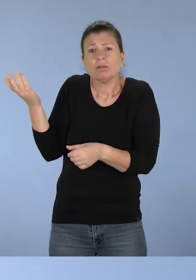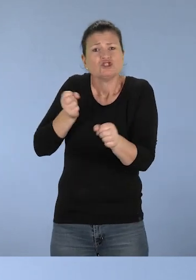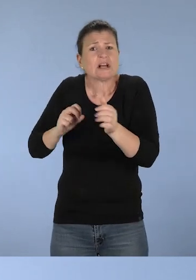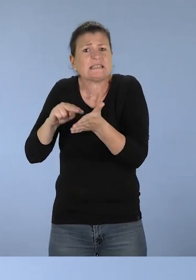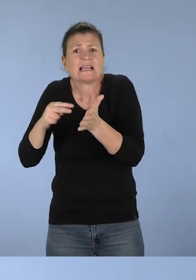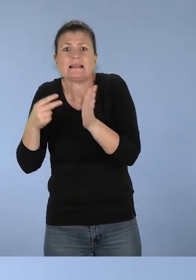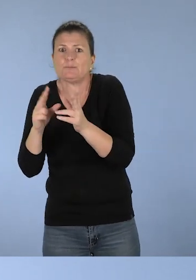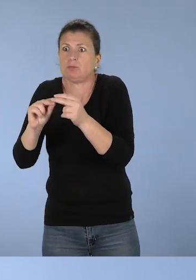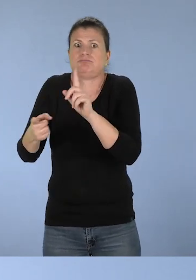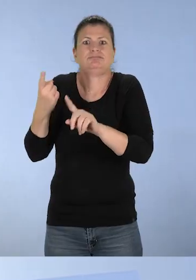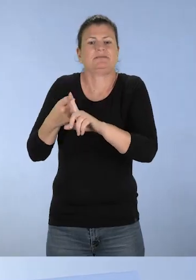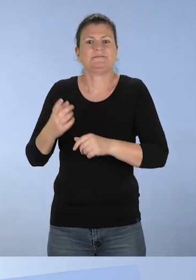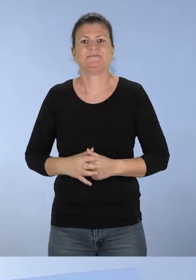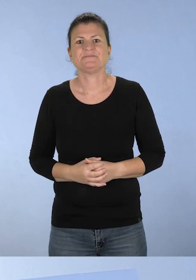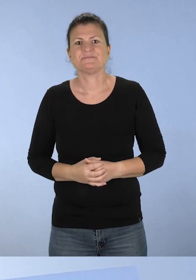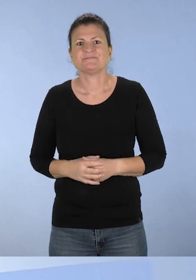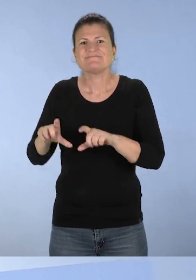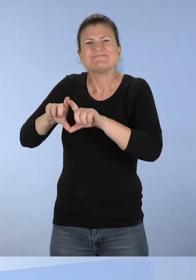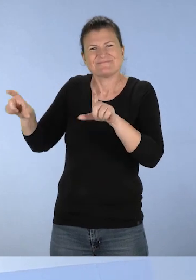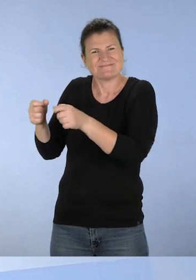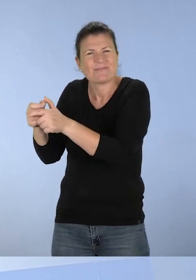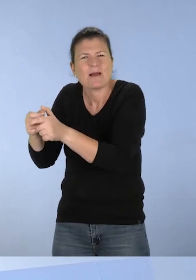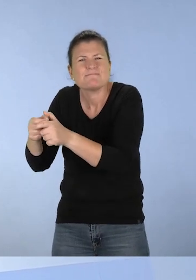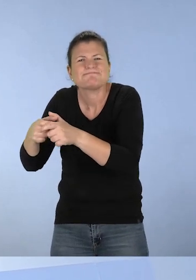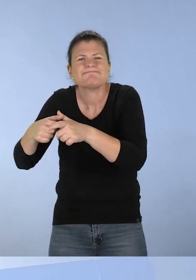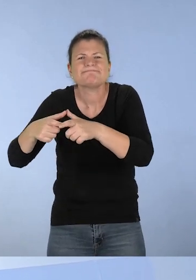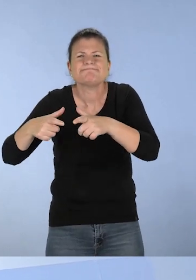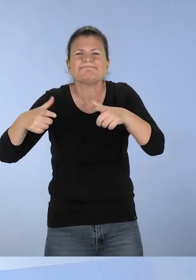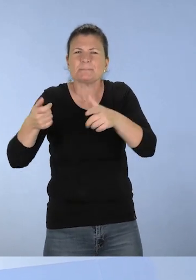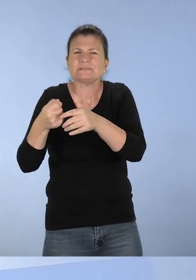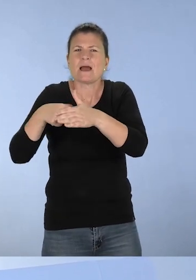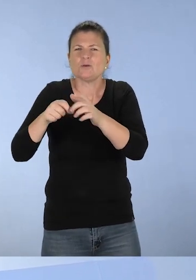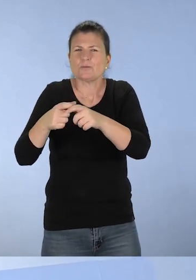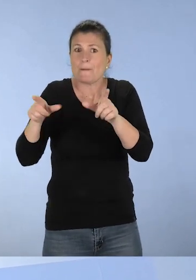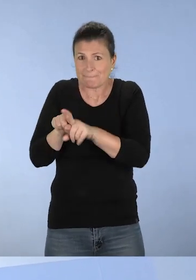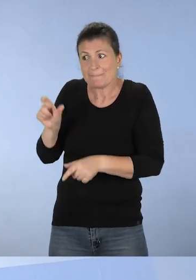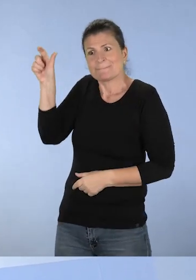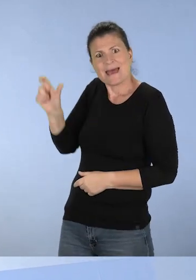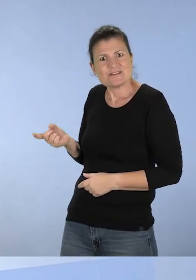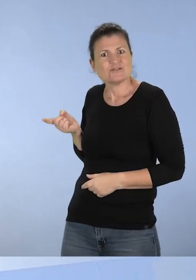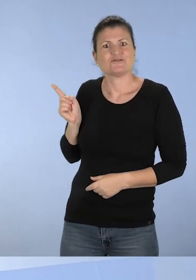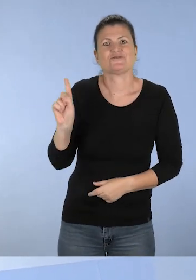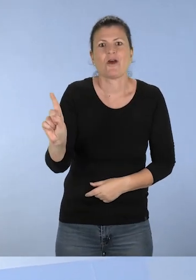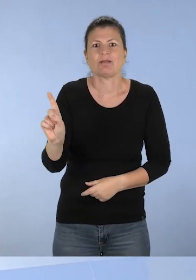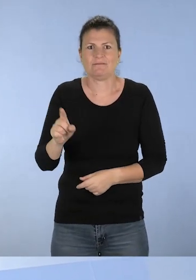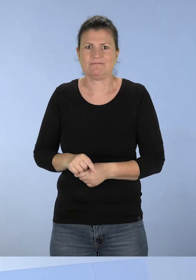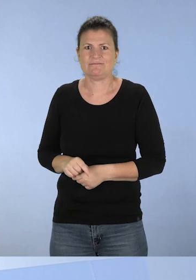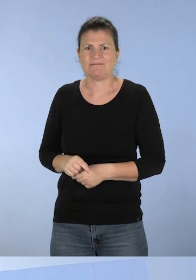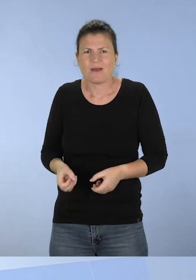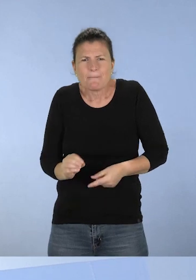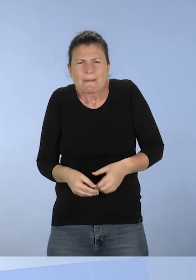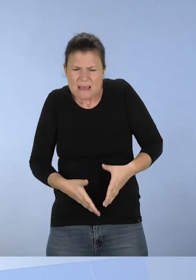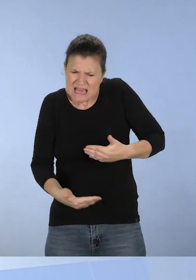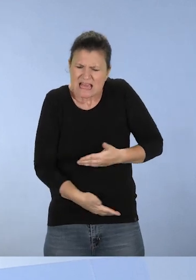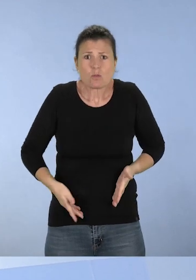gestes techniques qui pourraient être nécessaires. La planche sur la dilatation du col de l'utérus au cours de l'accouchement reprend le même personnage. Au lieu d'y voir